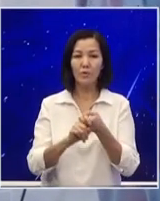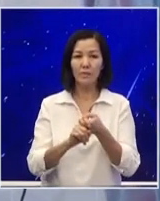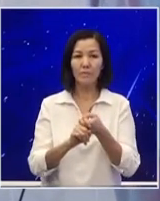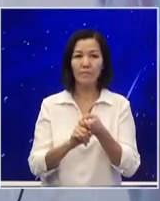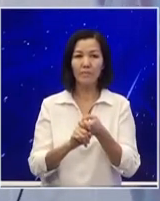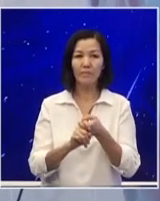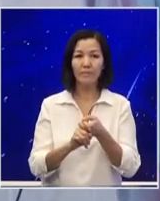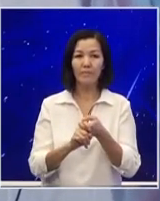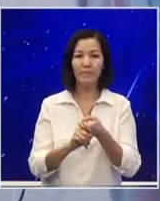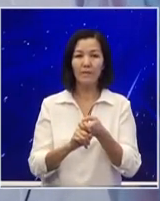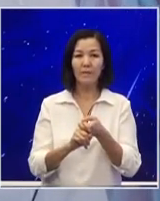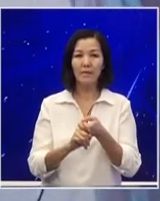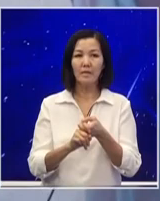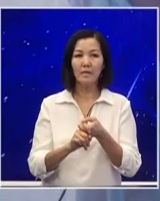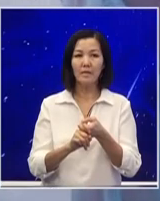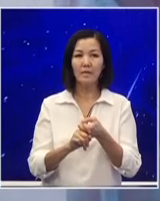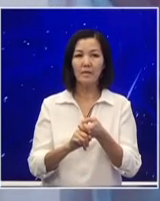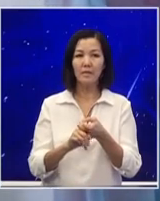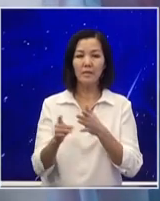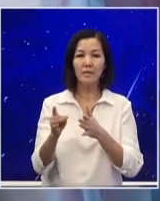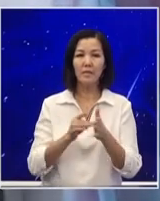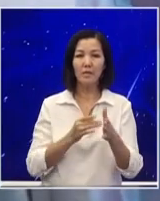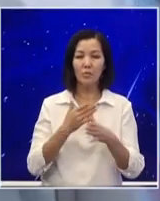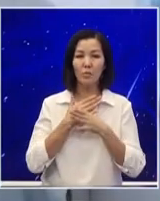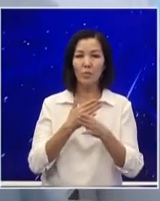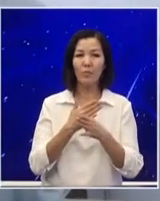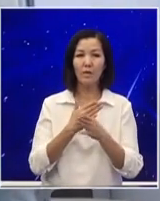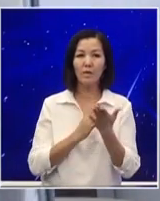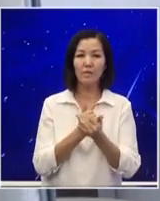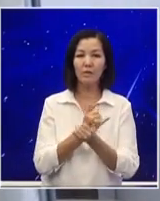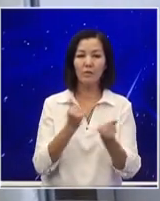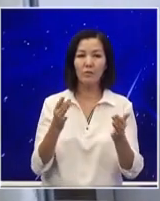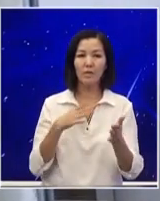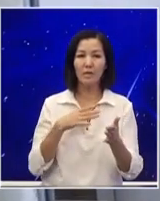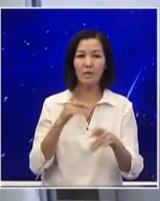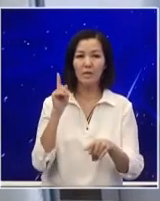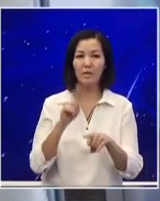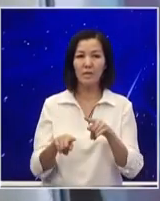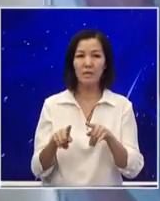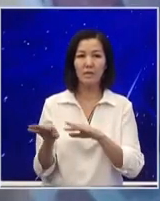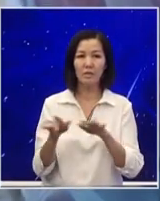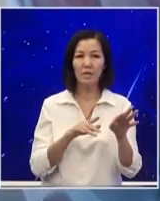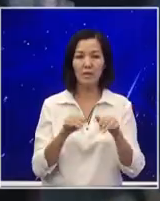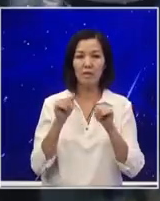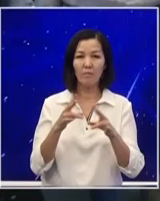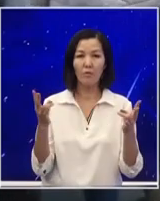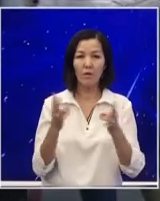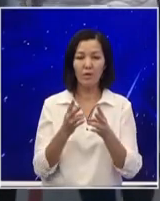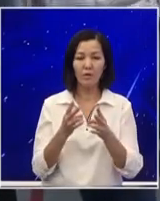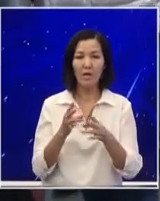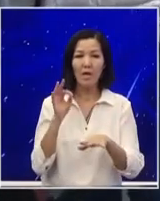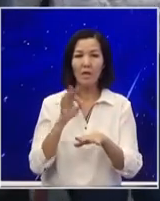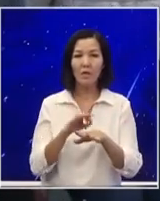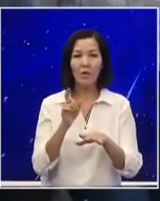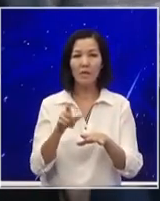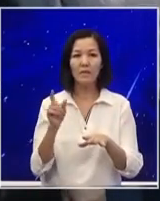на каталкамен сразу реанимация көтереміз. Потому что уақыт созбай жасаймыз бәрін. Науқас адамға